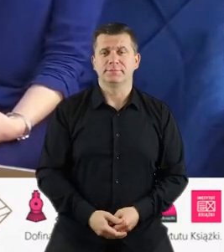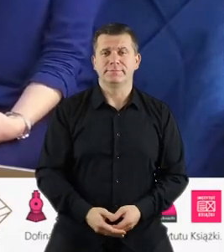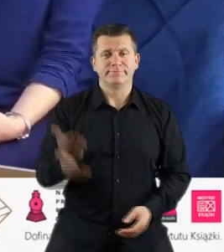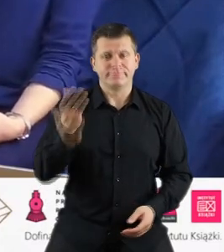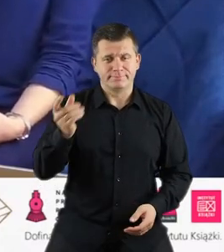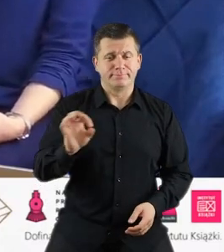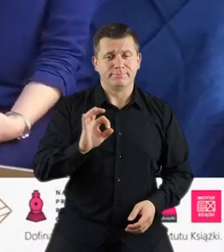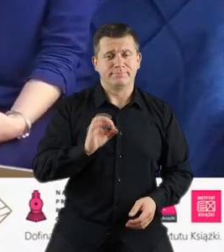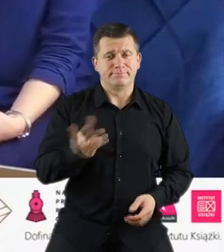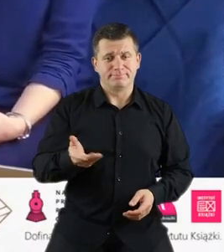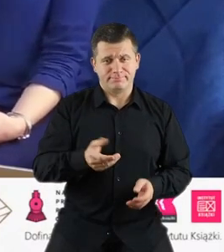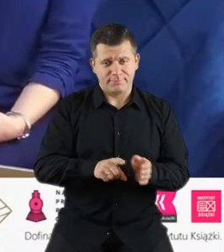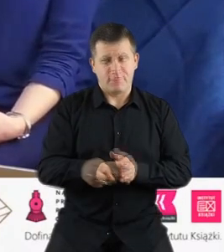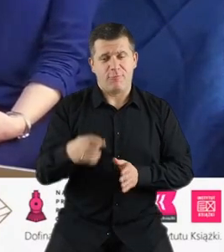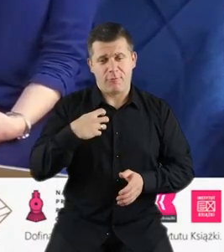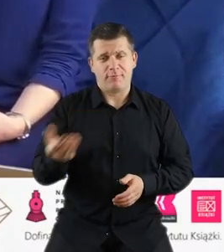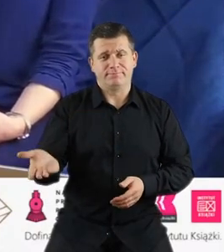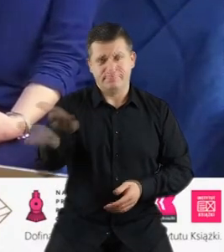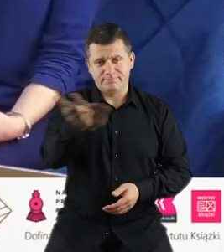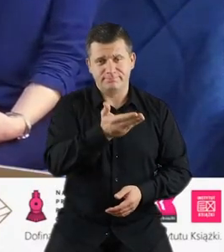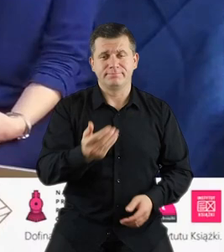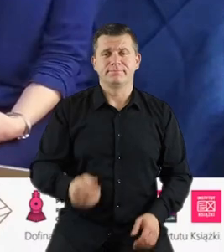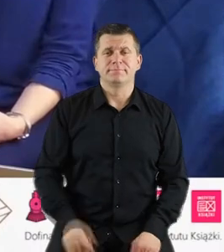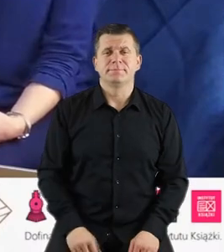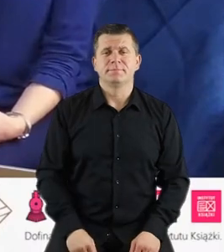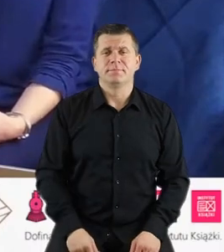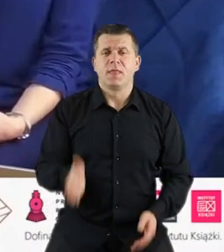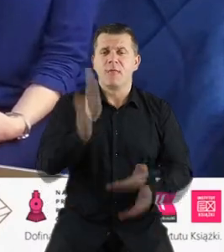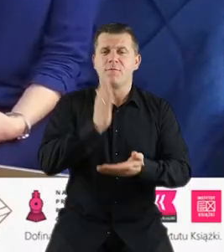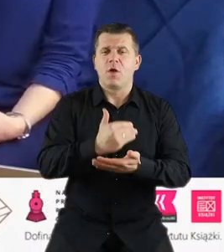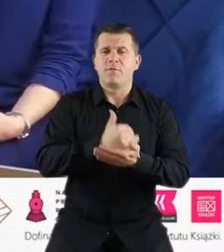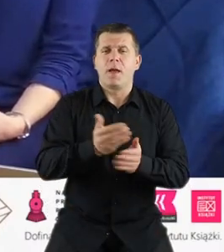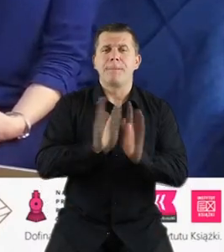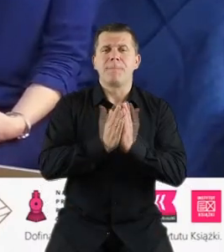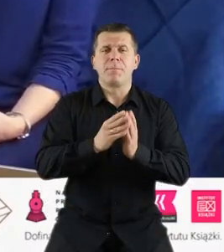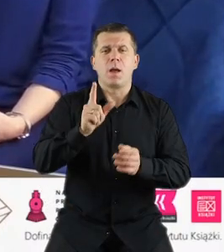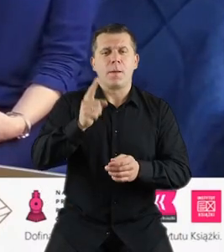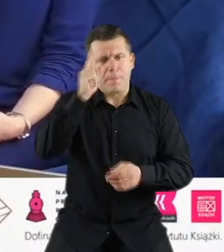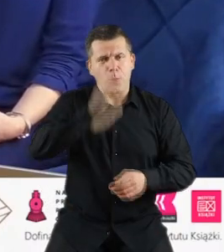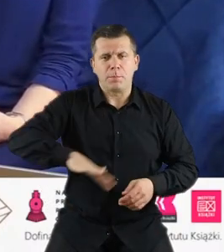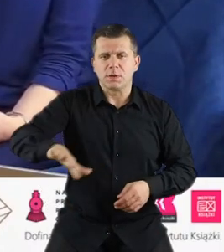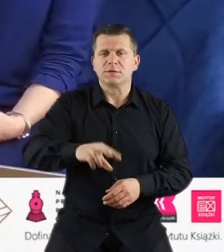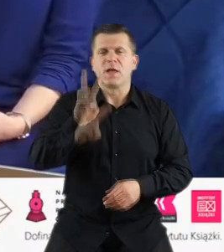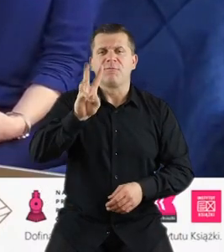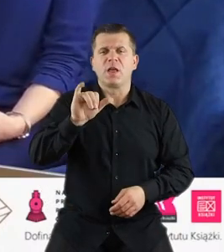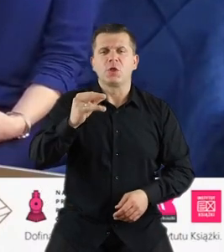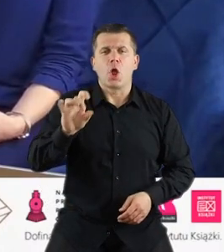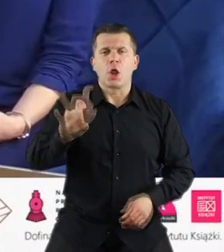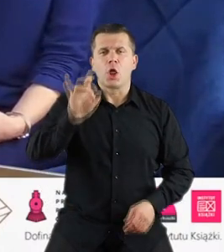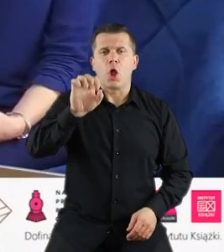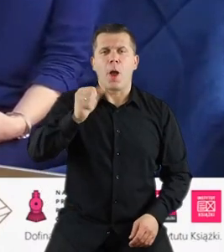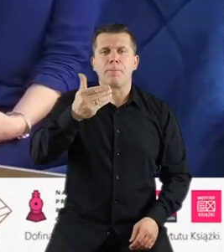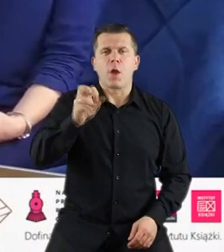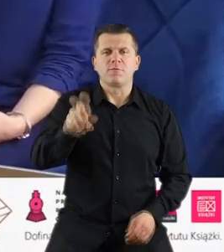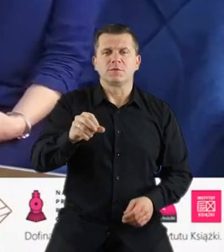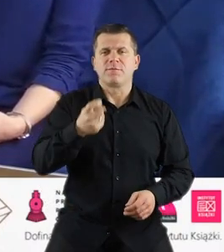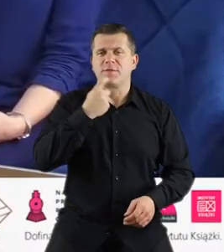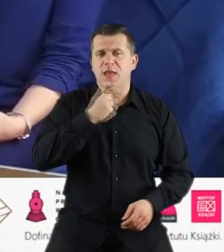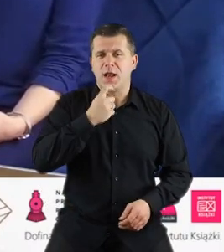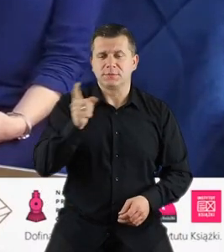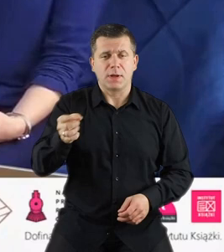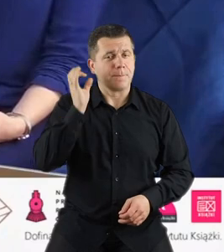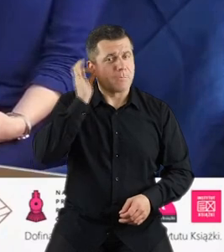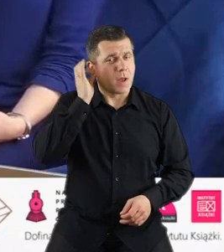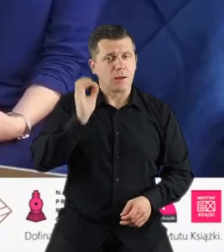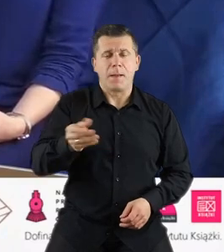jest, moim gościem i gościem Wojewódzkiej Biblioteki Publicznej imienia Witolda Gombrowicza w Kielcach, jest